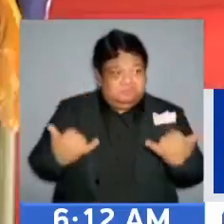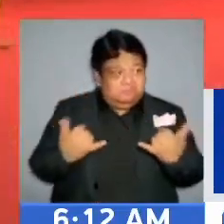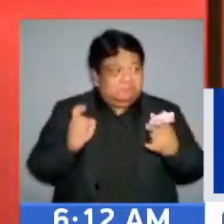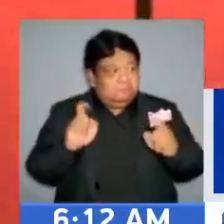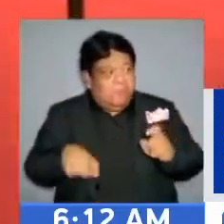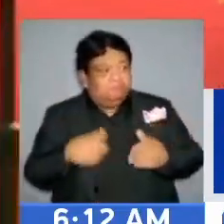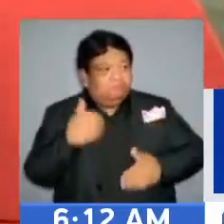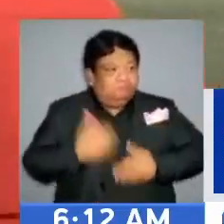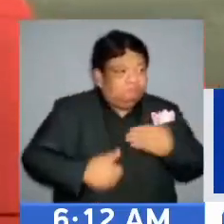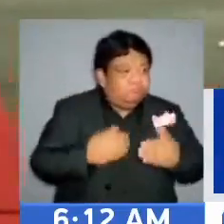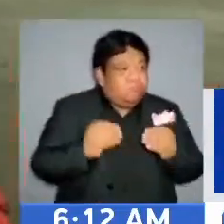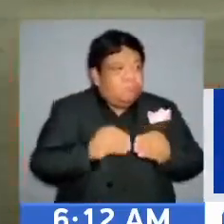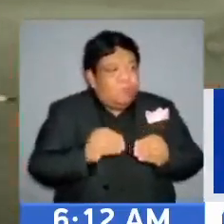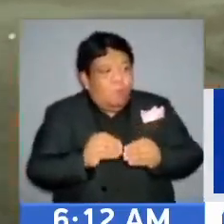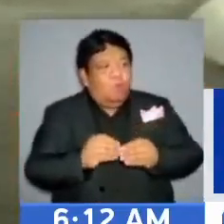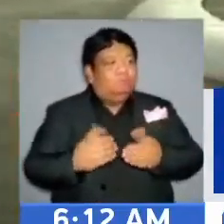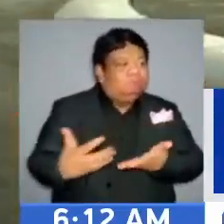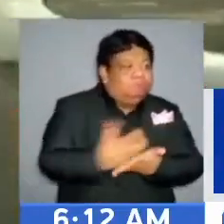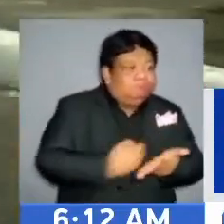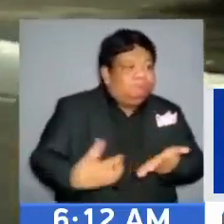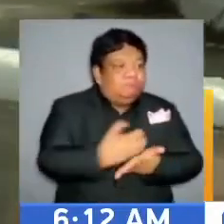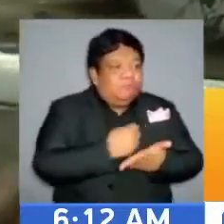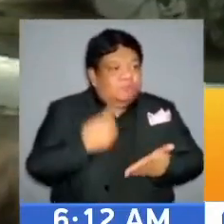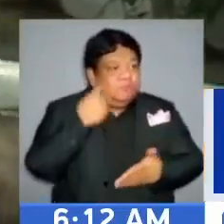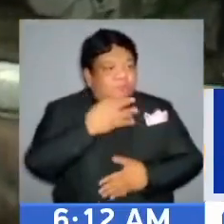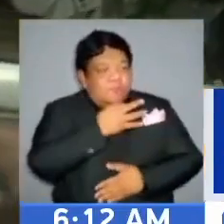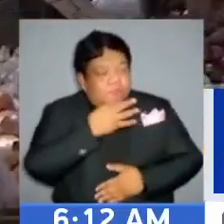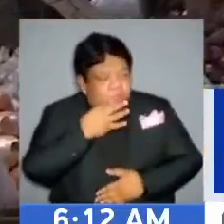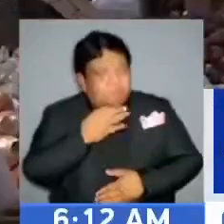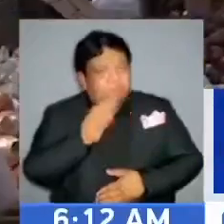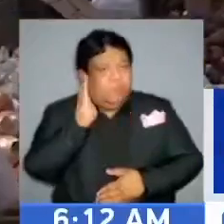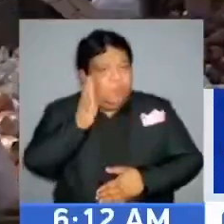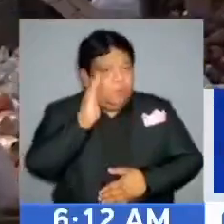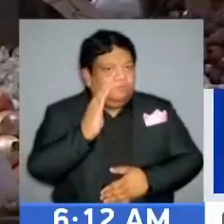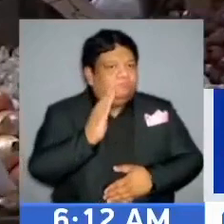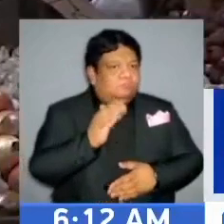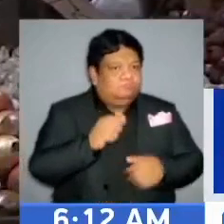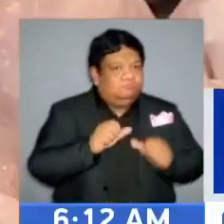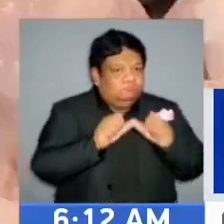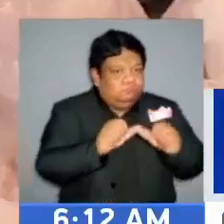masugpo ang smuggling at masigurong walang korupsyon sa DA.